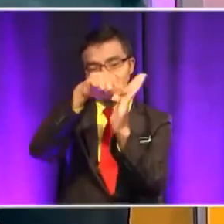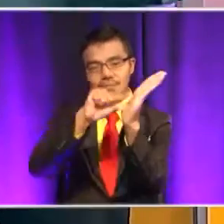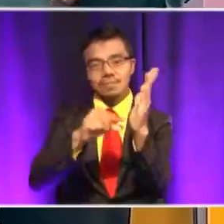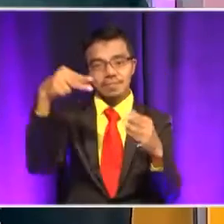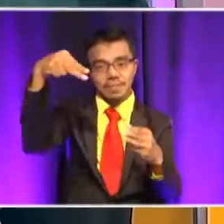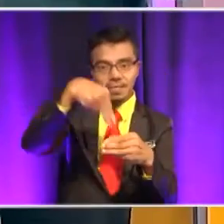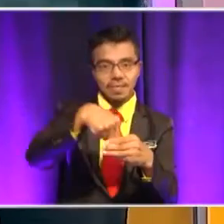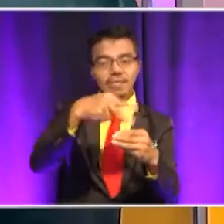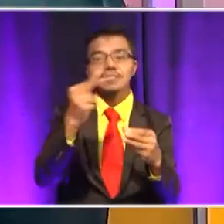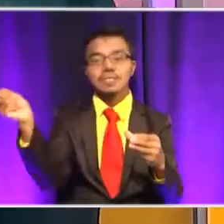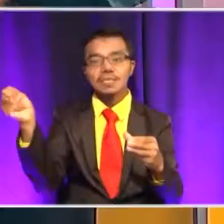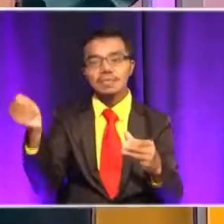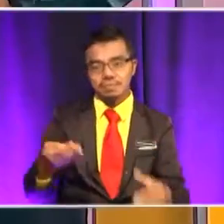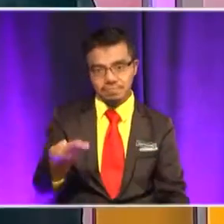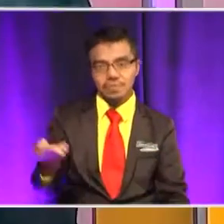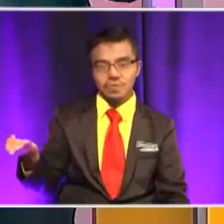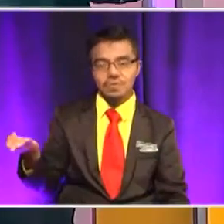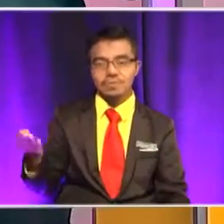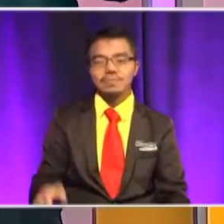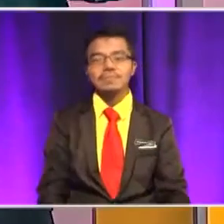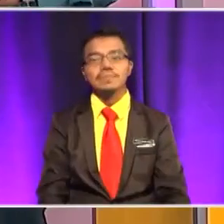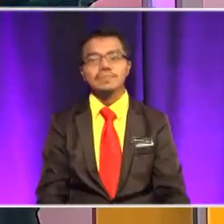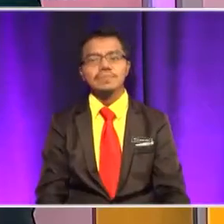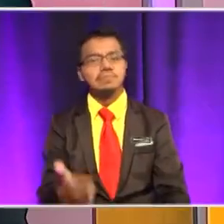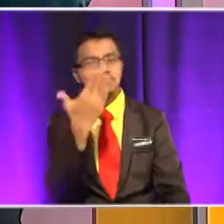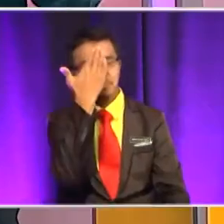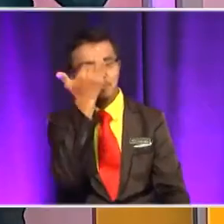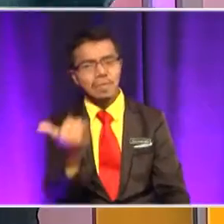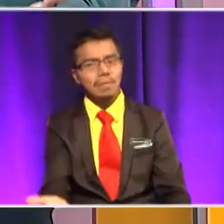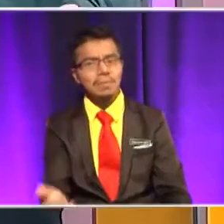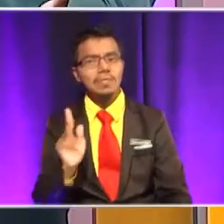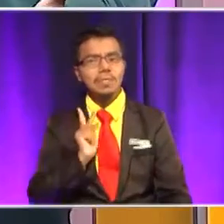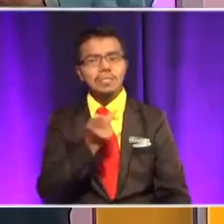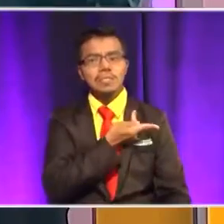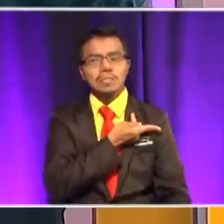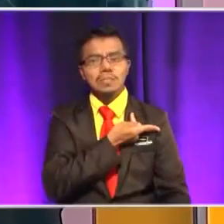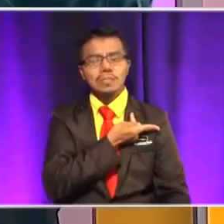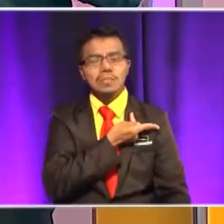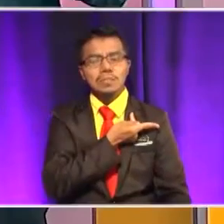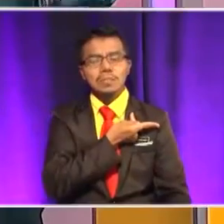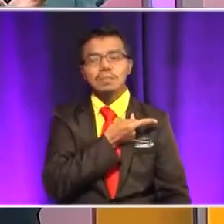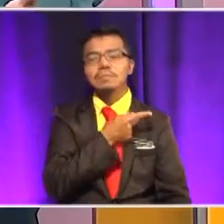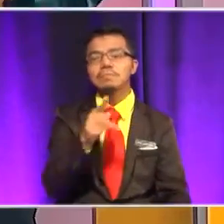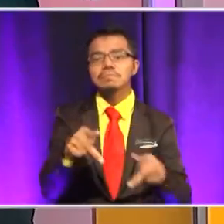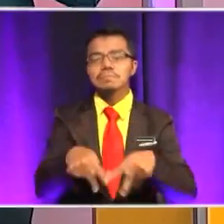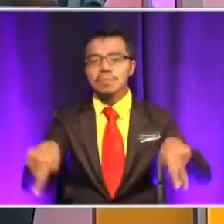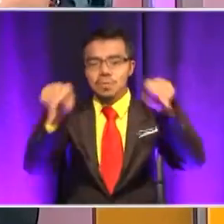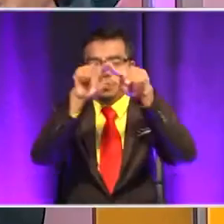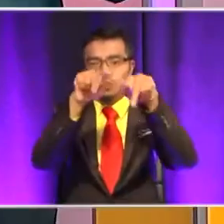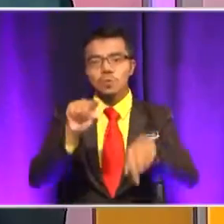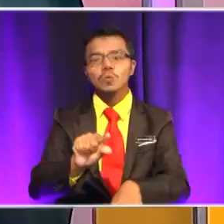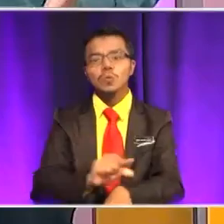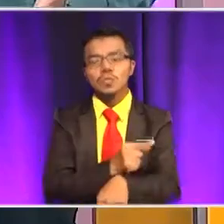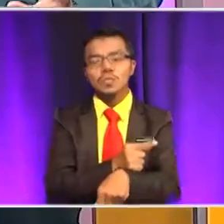perkara yang perlu kita pertimbangkan Mengapa kita perlu membangunkan produk Oke Mengapa kita perlu membangun produk secara